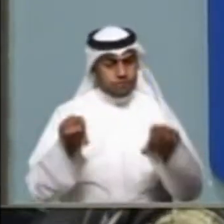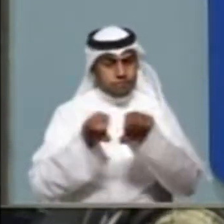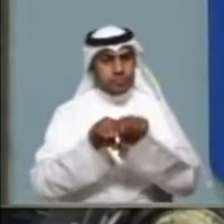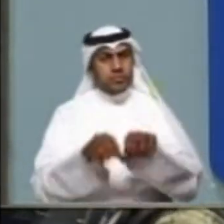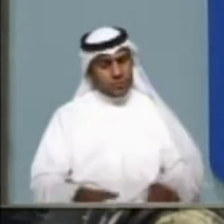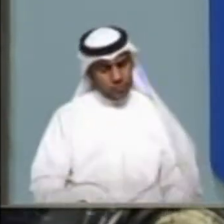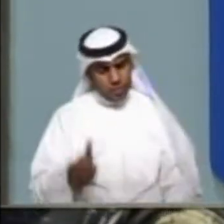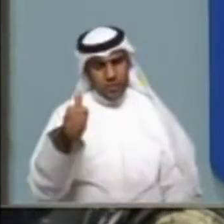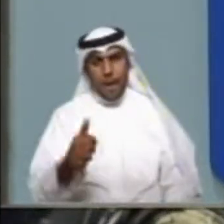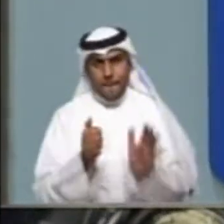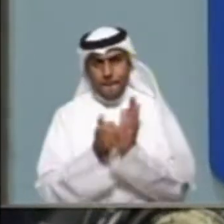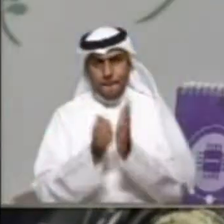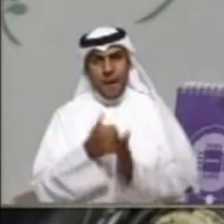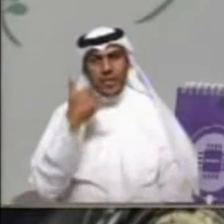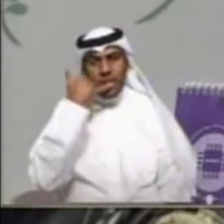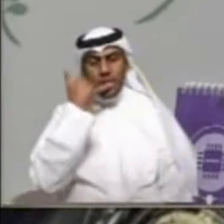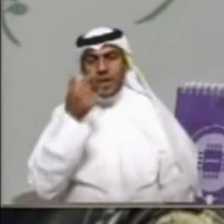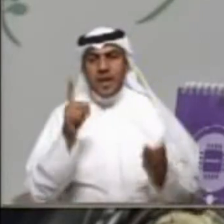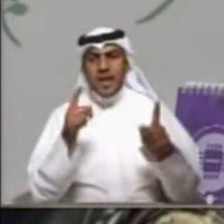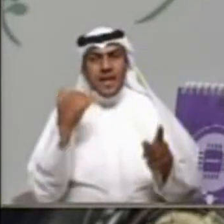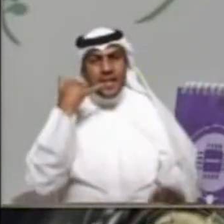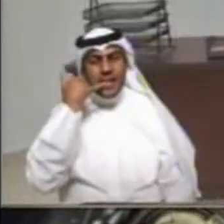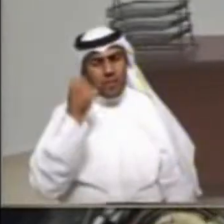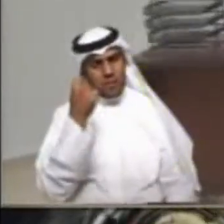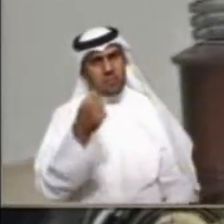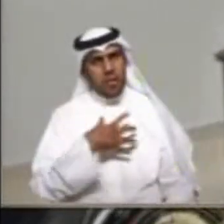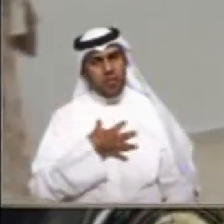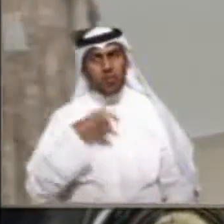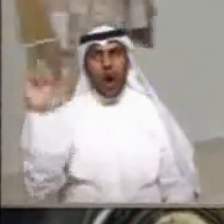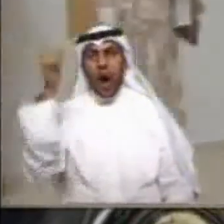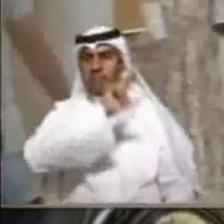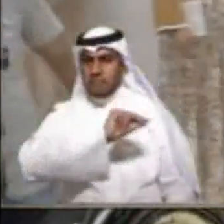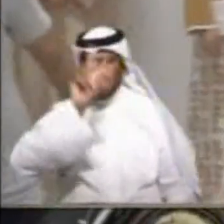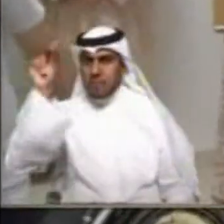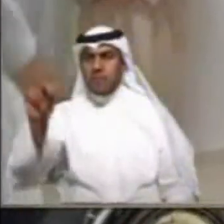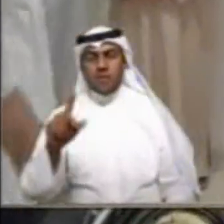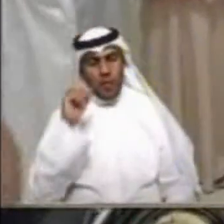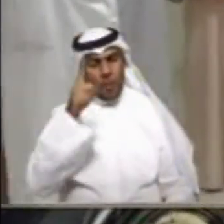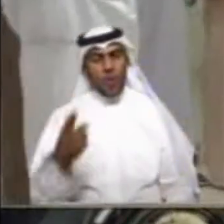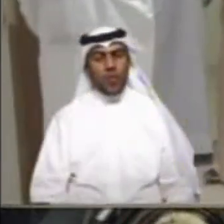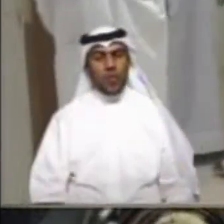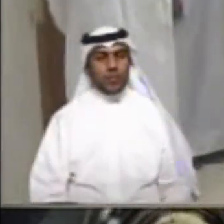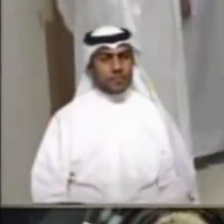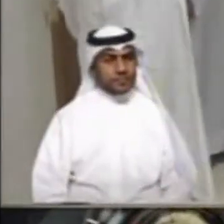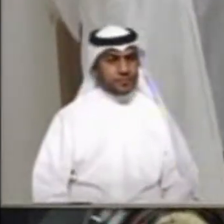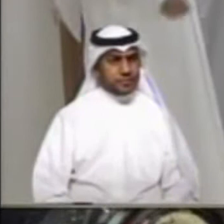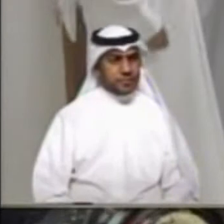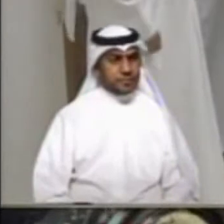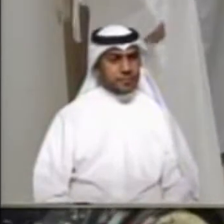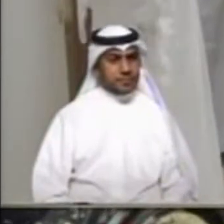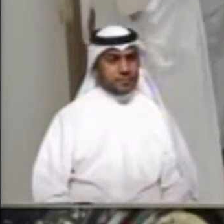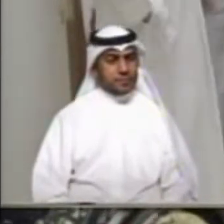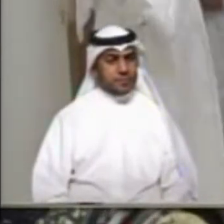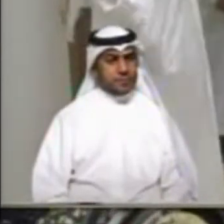المتنوعة وتطوير شبكة الإنترنت وفقا للمواصفات العالمية الصادرة من الاتحاد الدولي للاتصالات. هذه